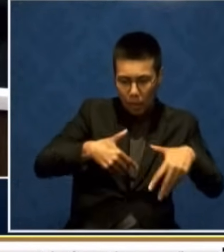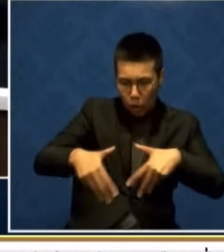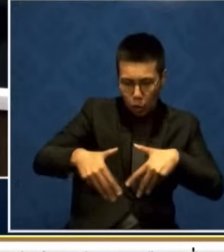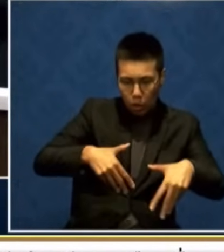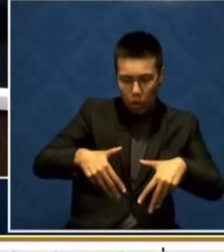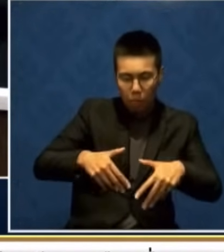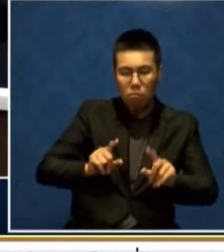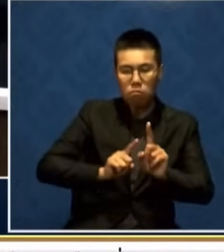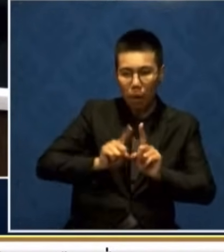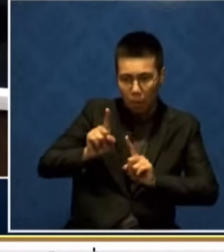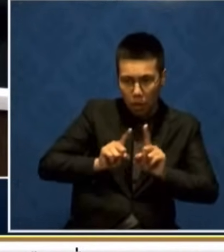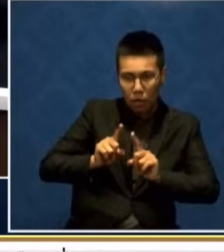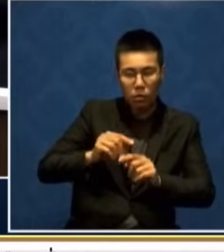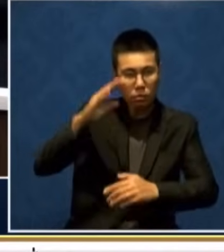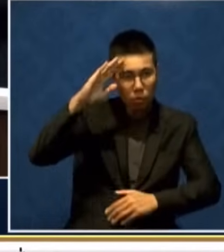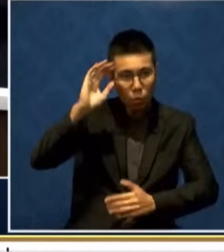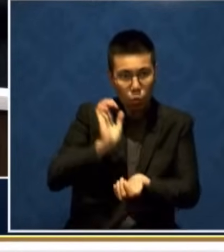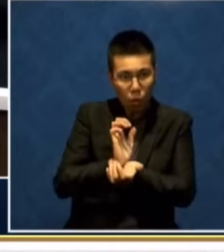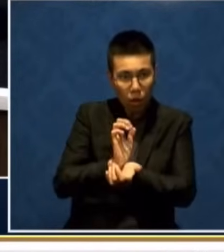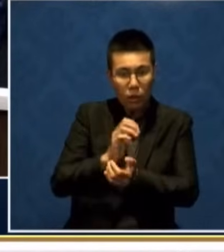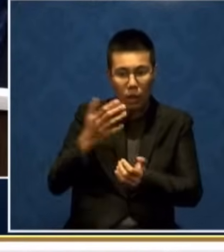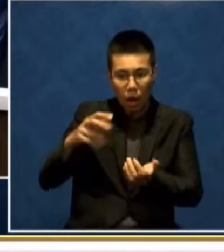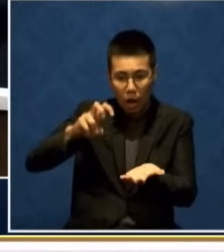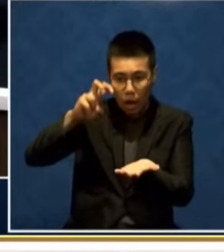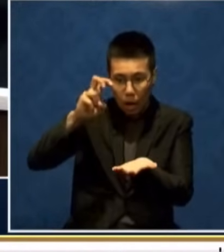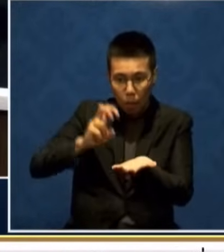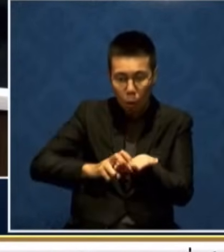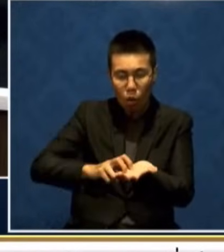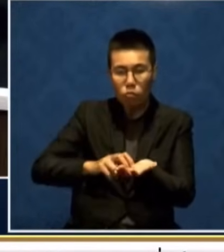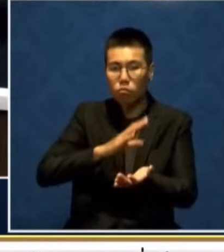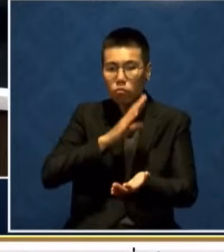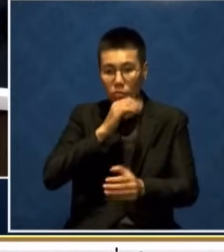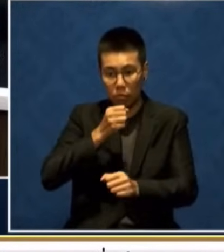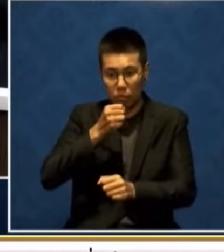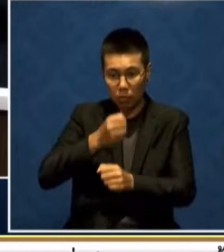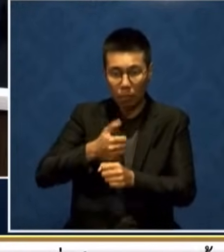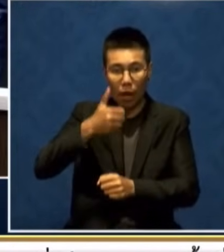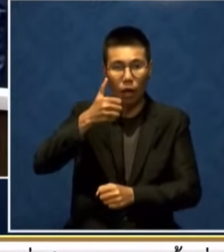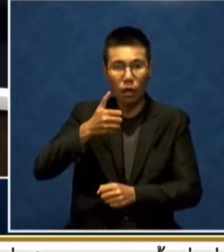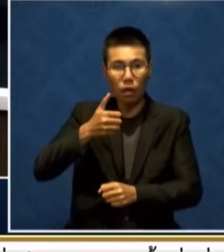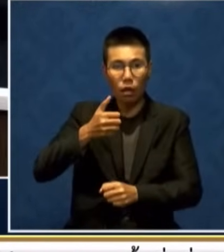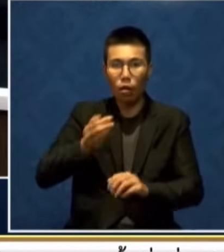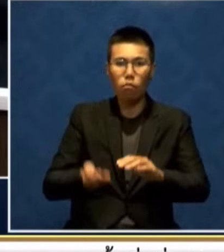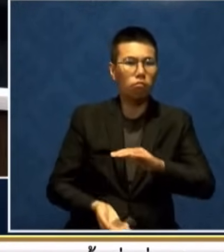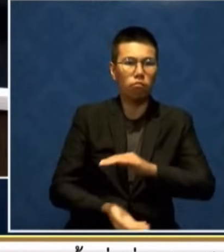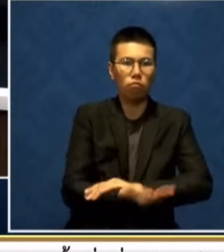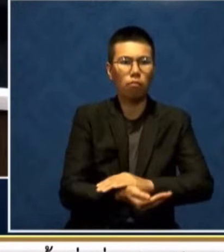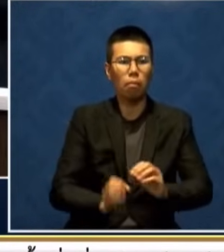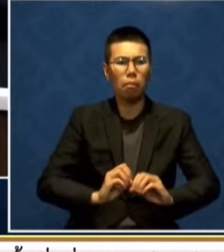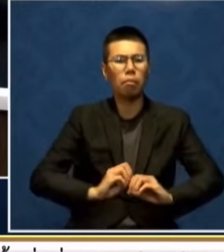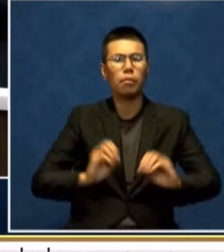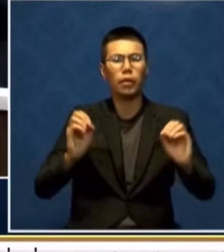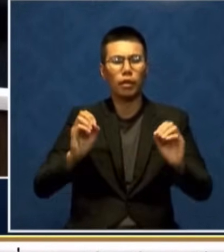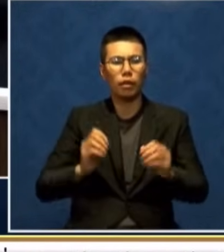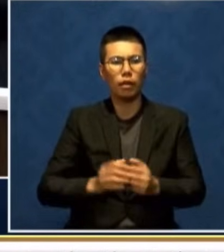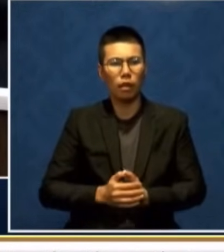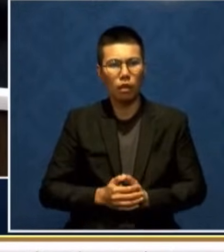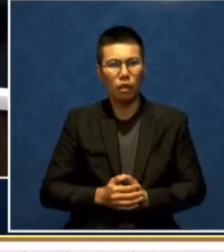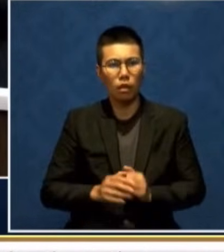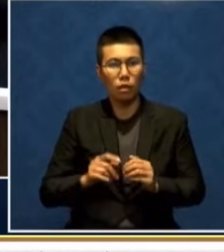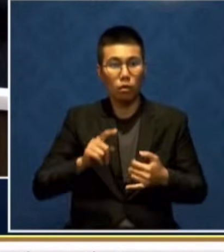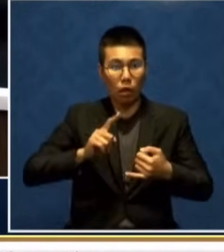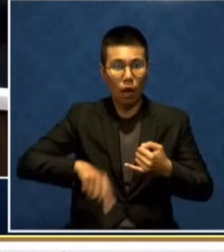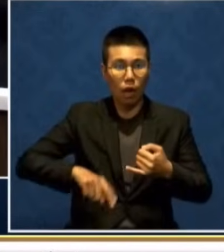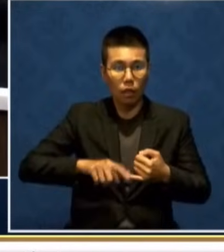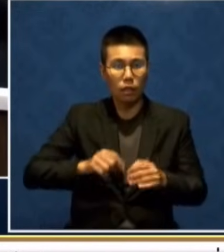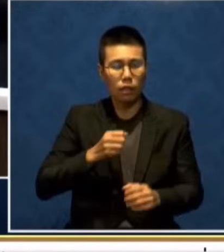ท่านแล้วรับรองถ้าเราทำแบบนี้ได้การวิ่งตั๋วหมดครับเพราะไม่รู้จะไปวิ่งกับใครสุดท้ายการทำ